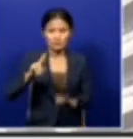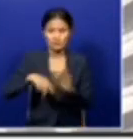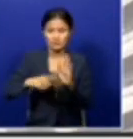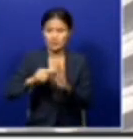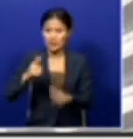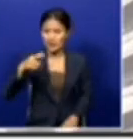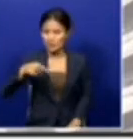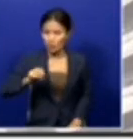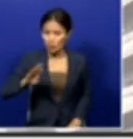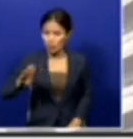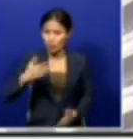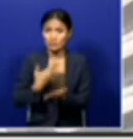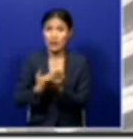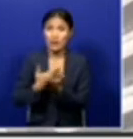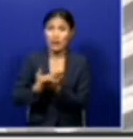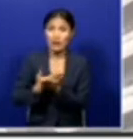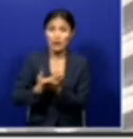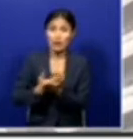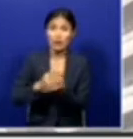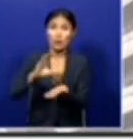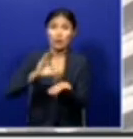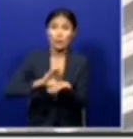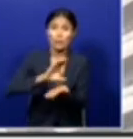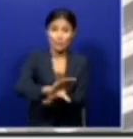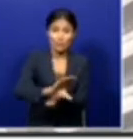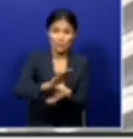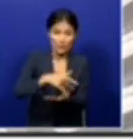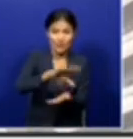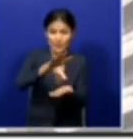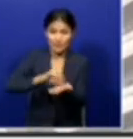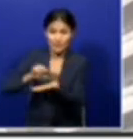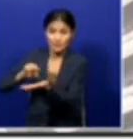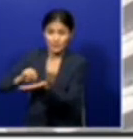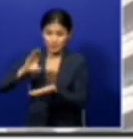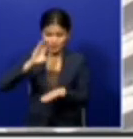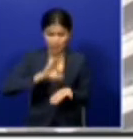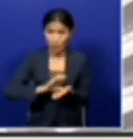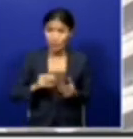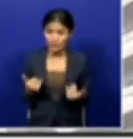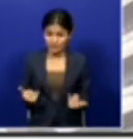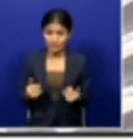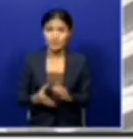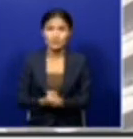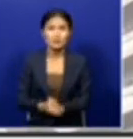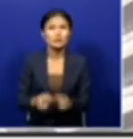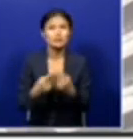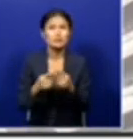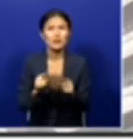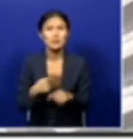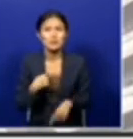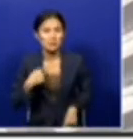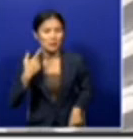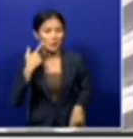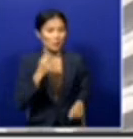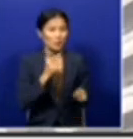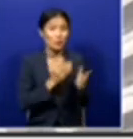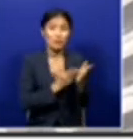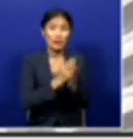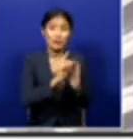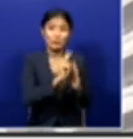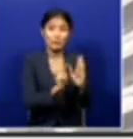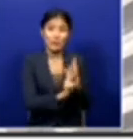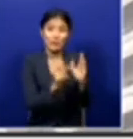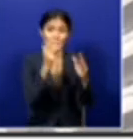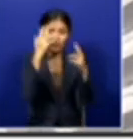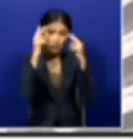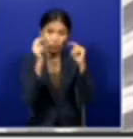งนี้นะฮะแต่ว่าก็คงไม่ได้คุยชัดเจนกับท่านรองวิษณุนะฮะท่